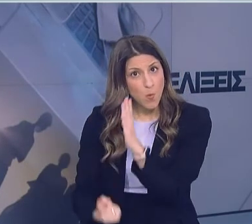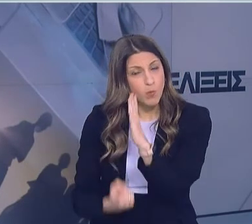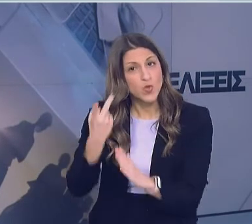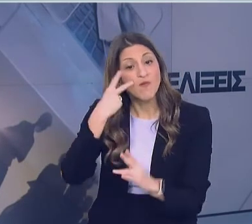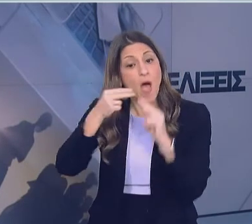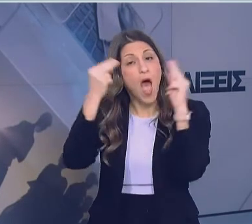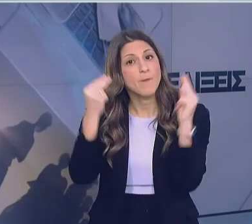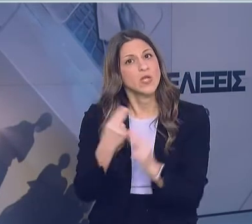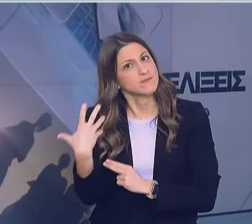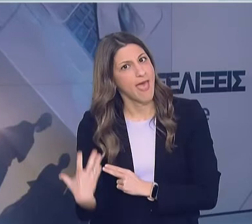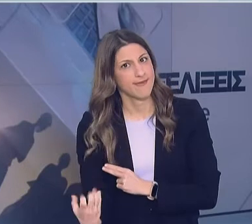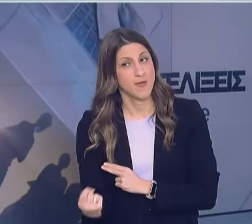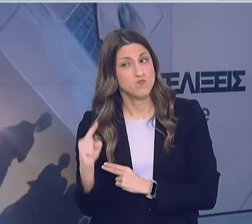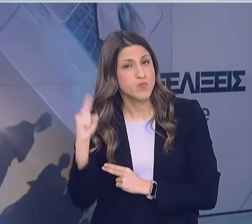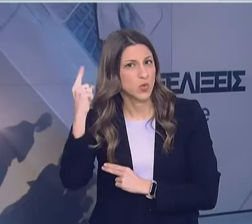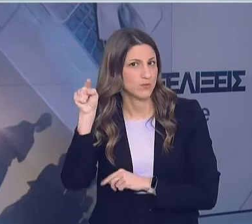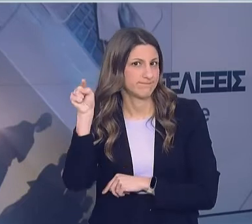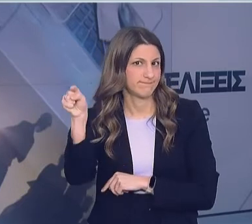στην ανθρωπότητα αυτή τη στιγμή.